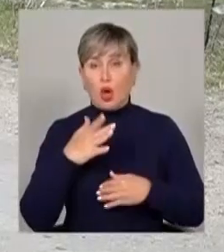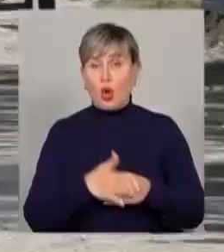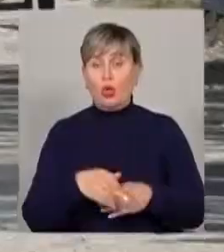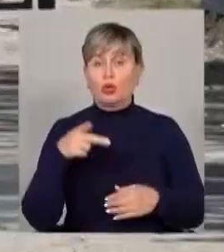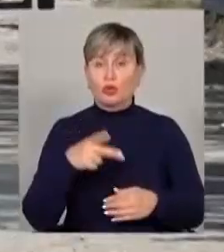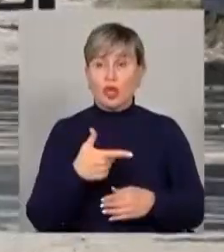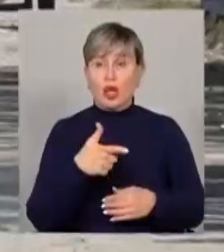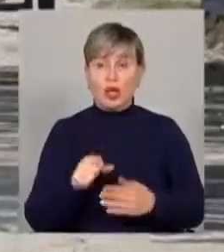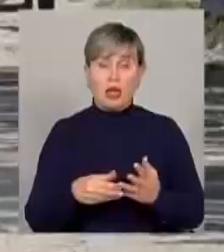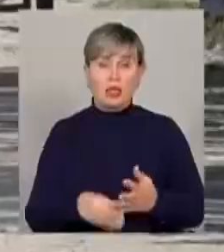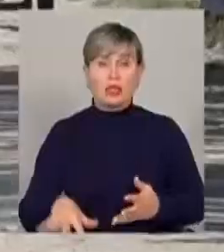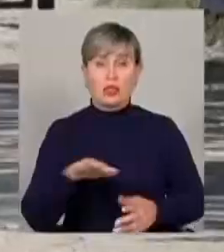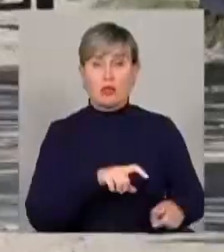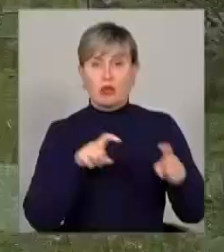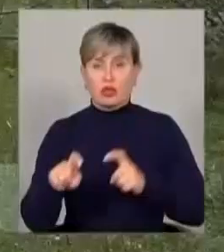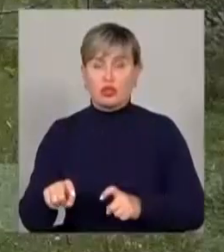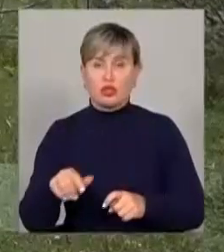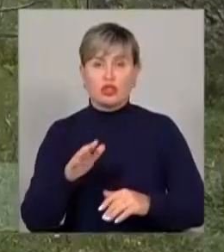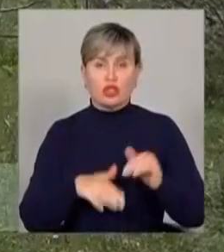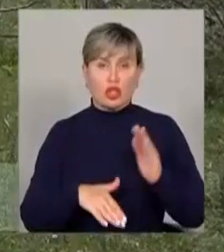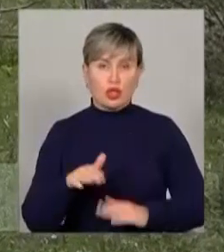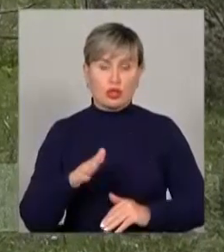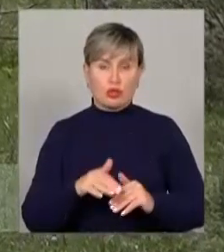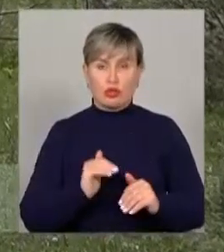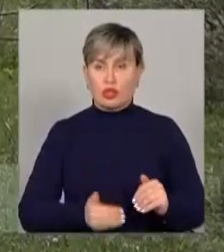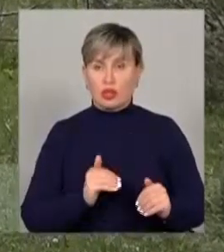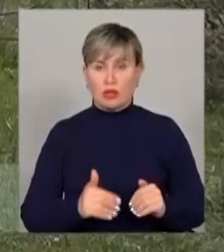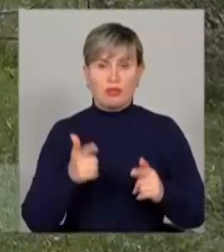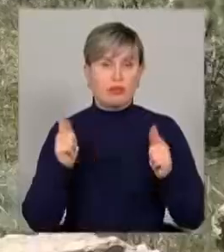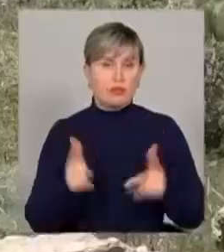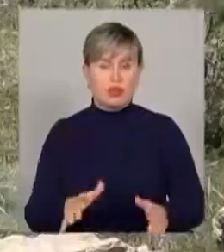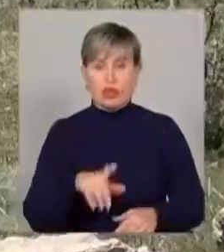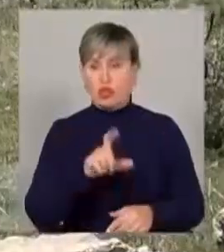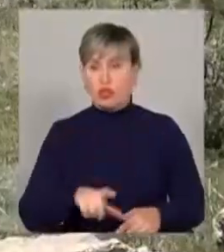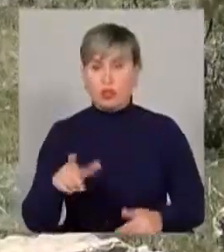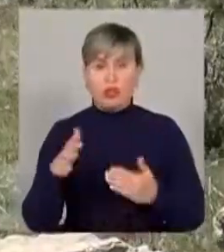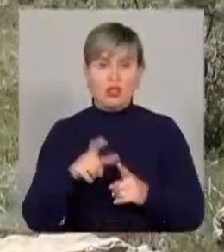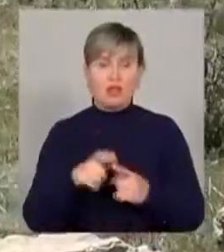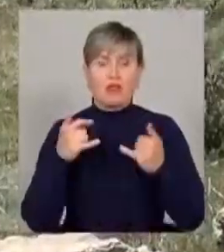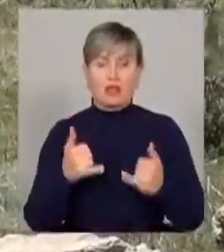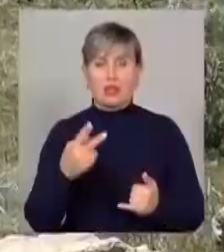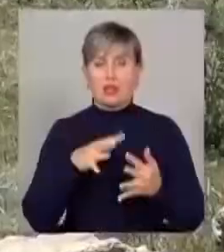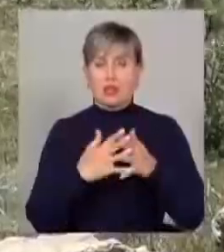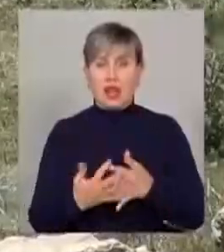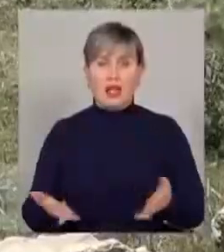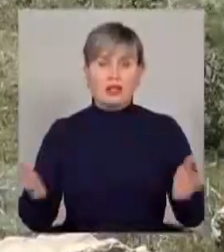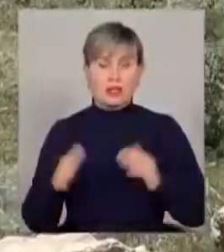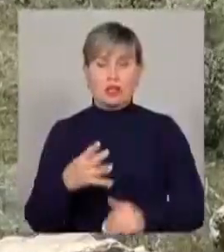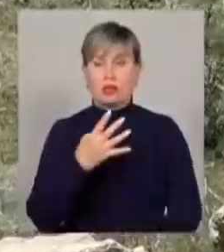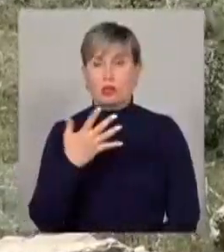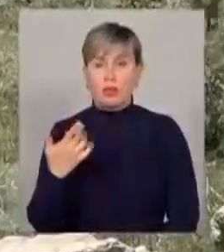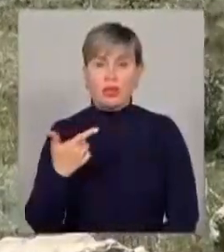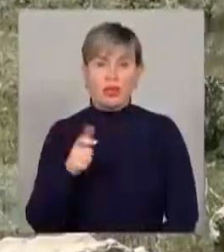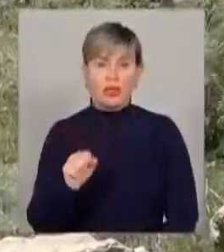2000 гектаров земли перешли в частные руки. С этим категорически не согласны местные жители. По их словам, сейчас на два села осталось 45